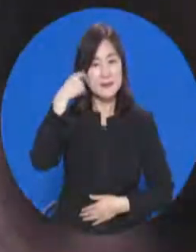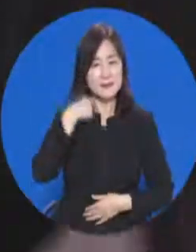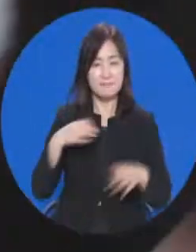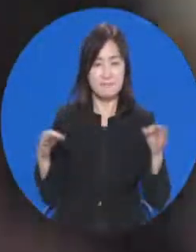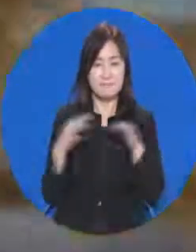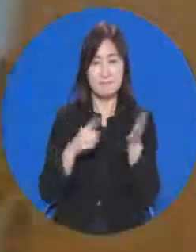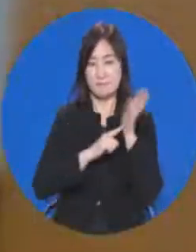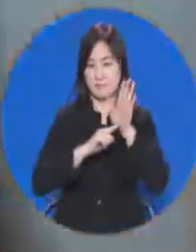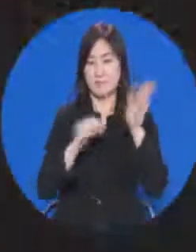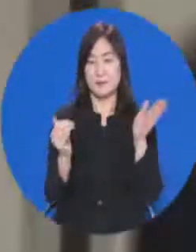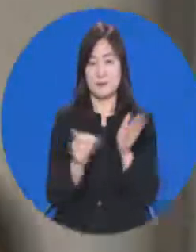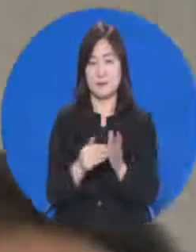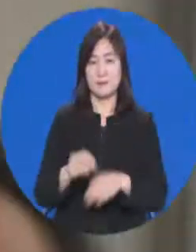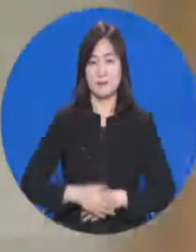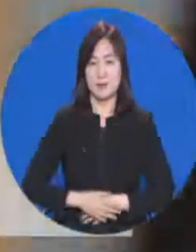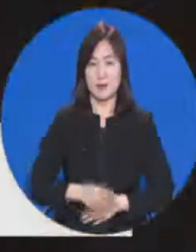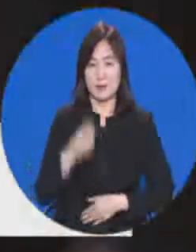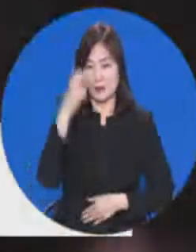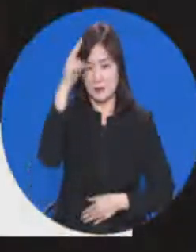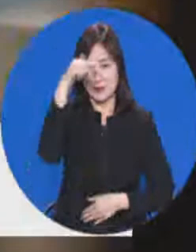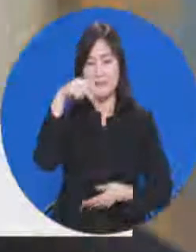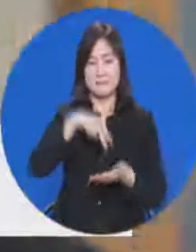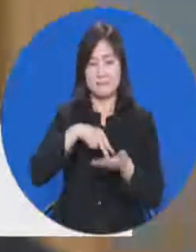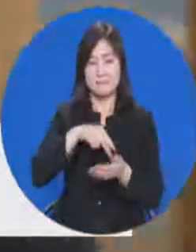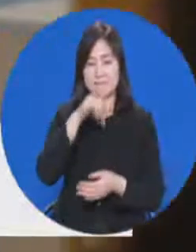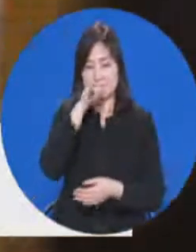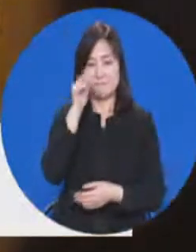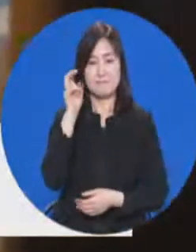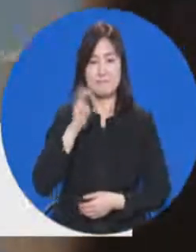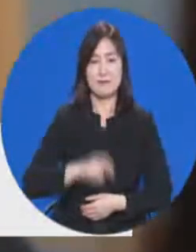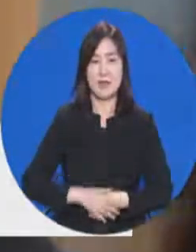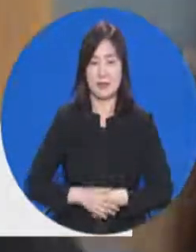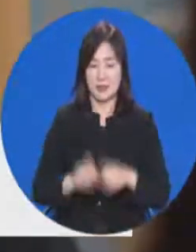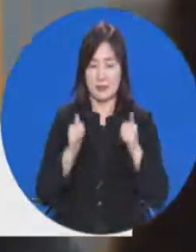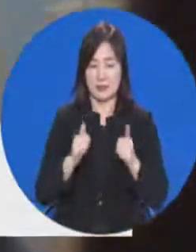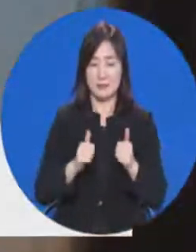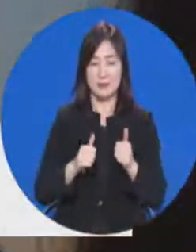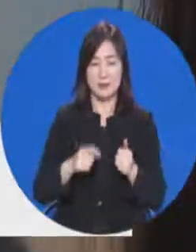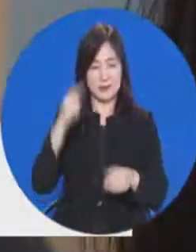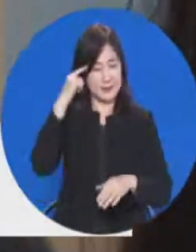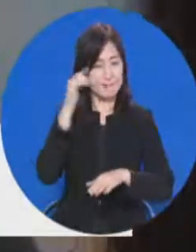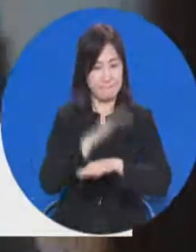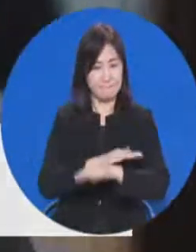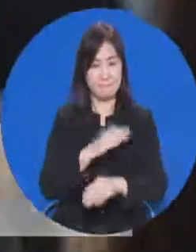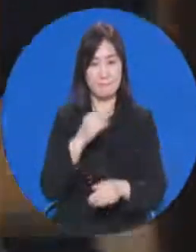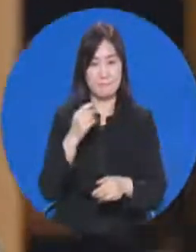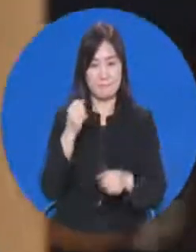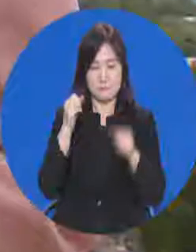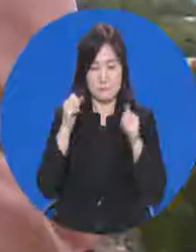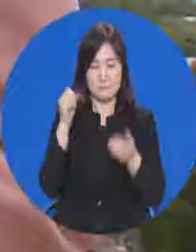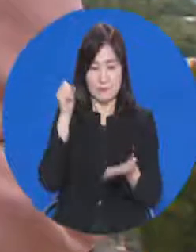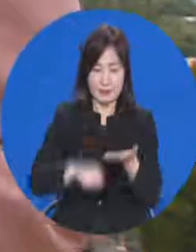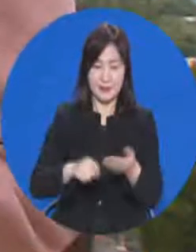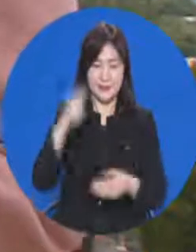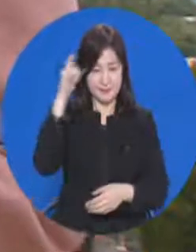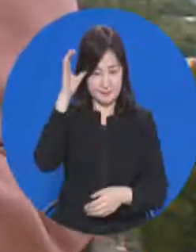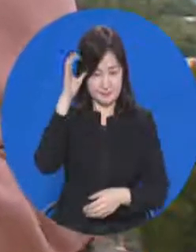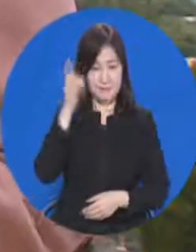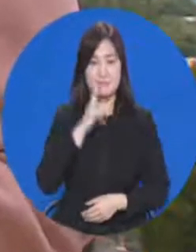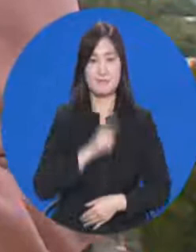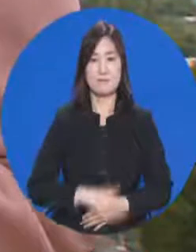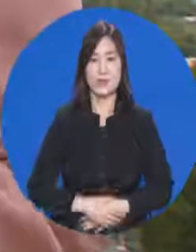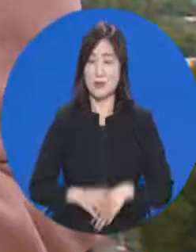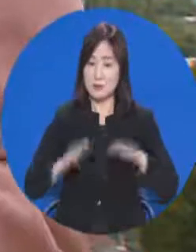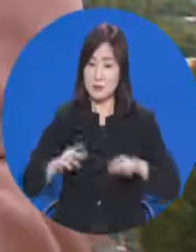전했습니다. 검찰은 또 검찰의 입장이 있지 않겠습니까? 재판부의 현명한 판단을 기대합니다. 현직 시장의